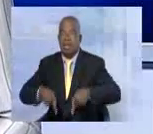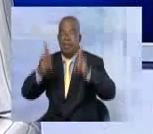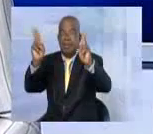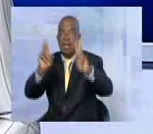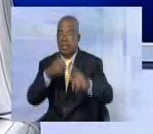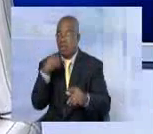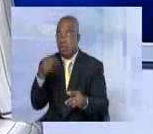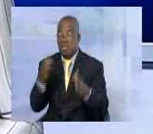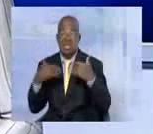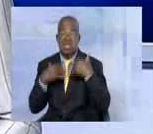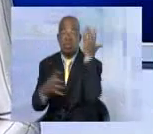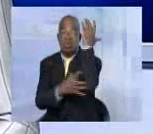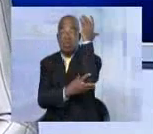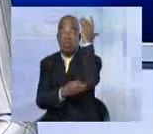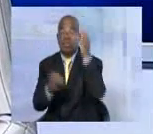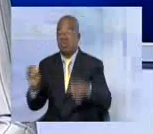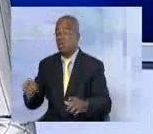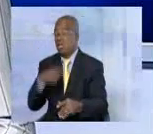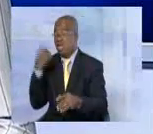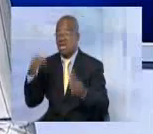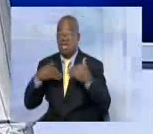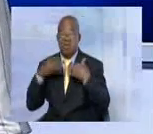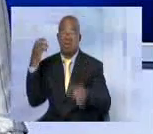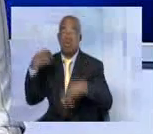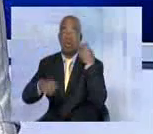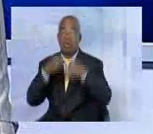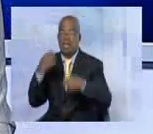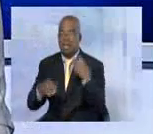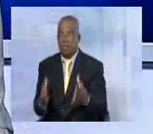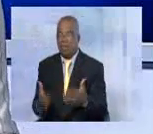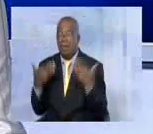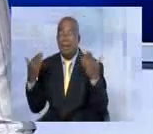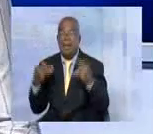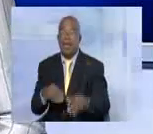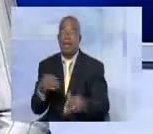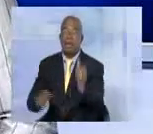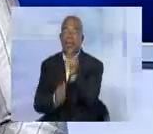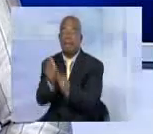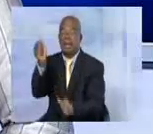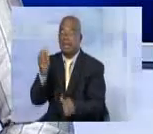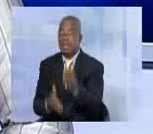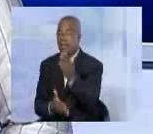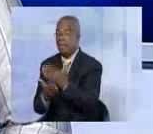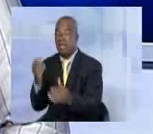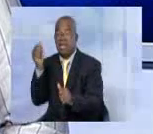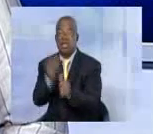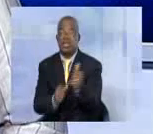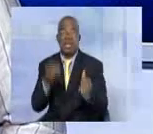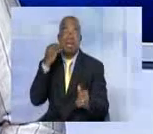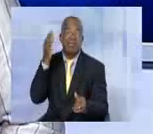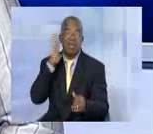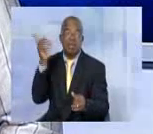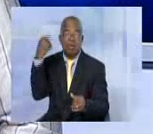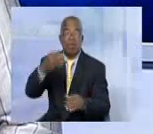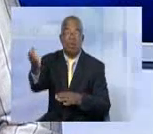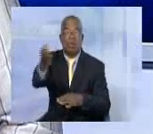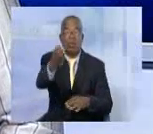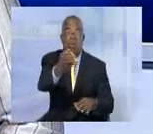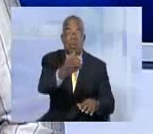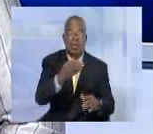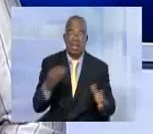le porte-à-porte pour cette deuxième campagne de collecte de fonds sur toute l'étendue du territoire national et puis à Boaké, 3 millions